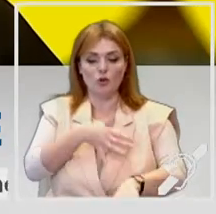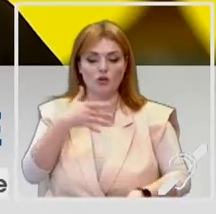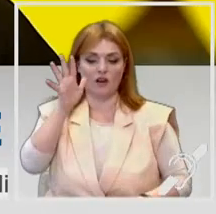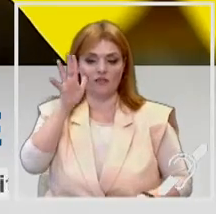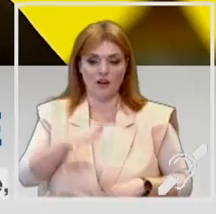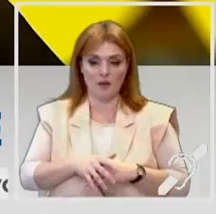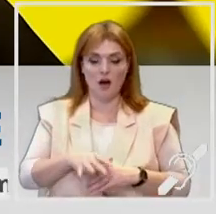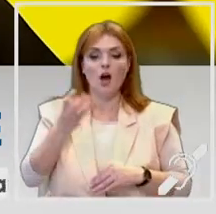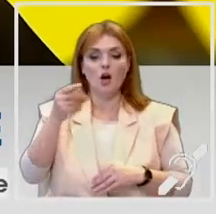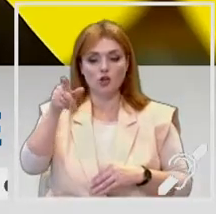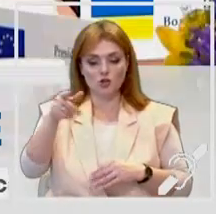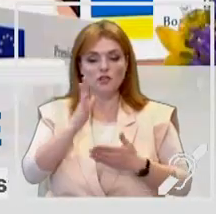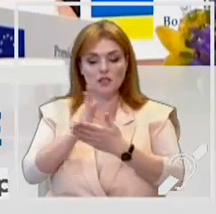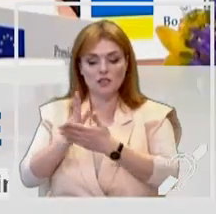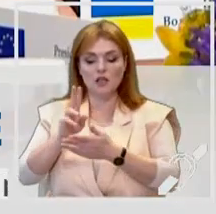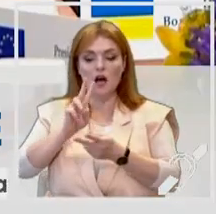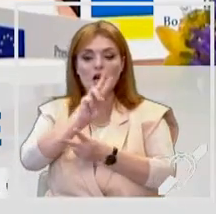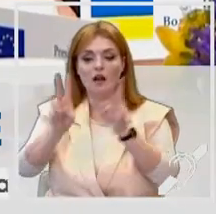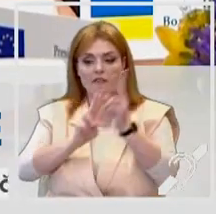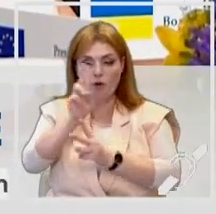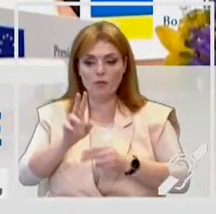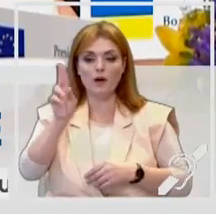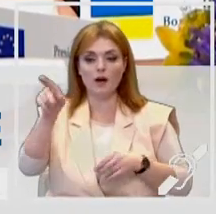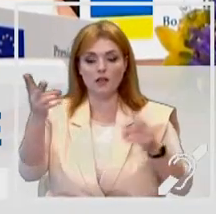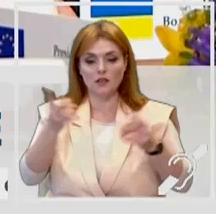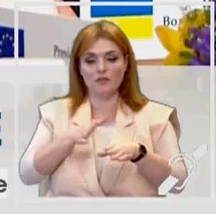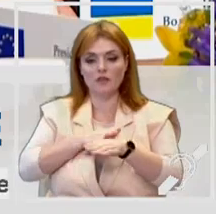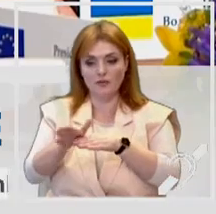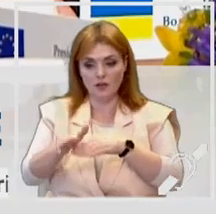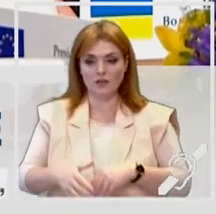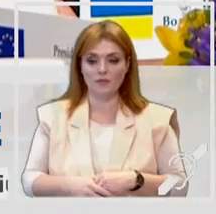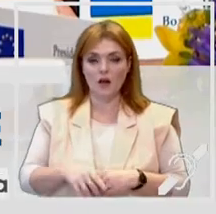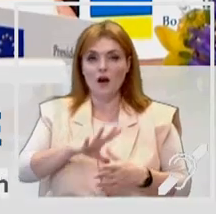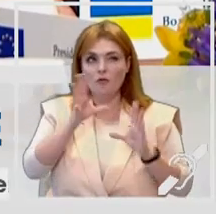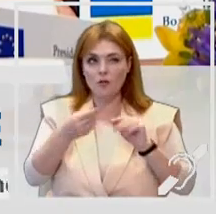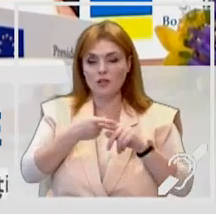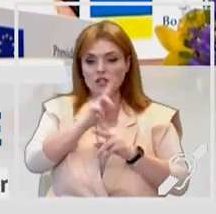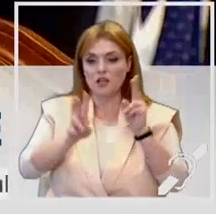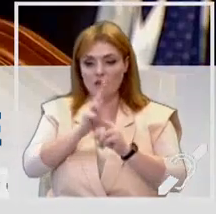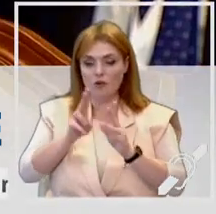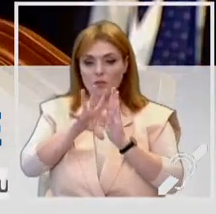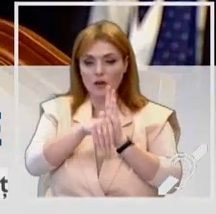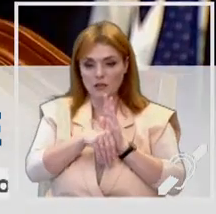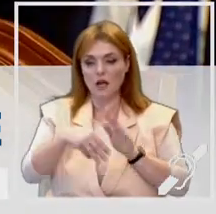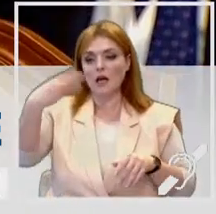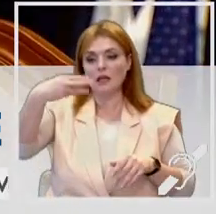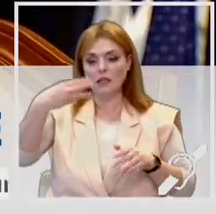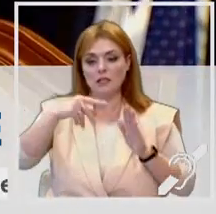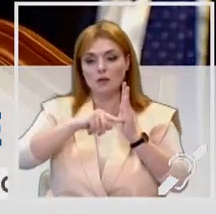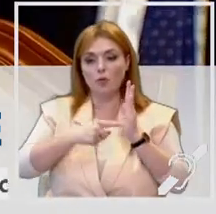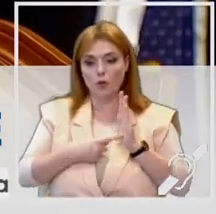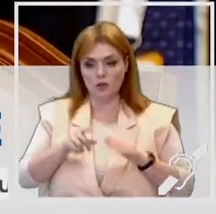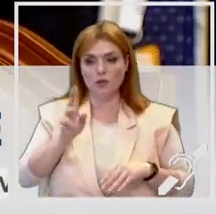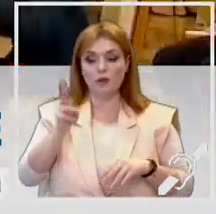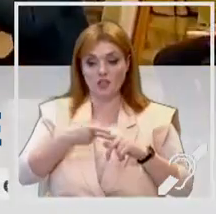ce reforme vor trebui să aplice statele candidate la fiecare dintre cele peste 30 de capitole, atunci când negocierile vor începe la propriu. Ursula von